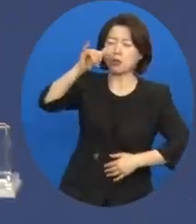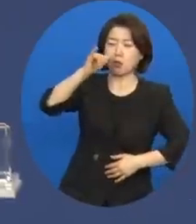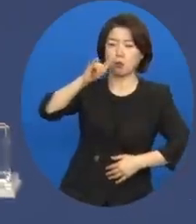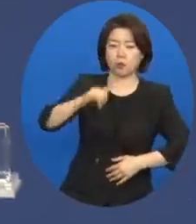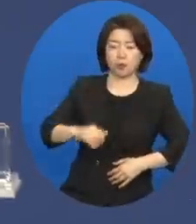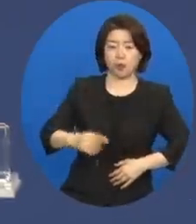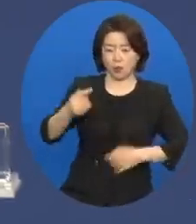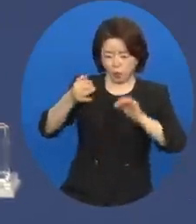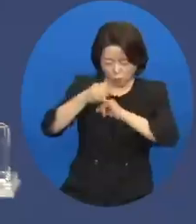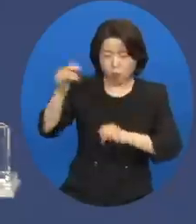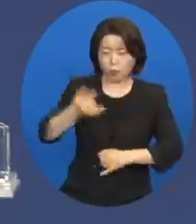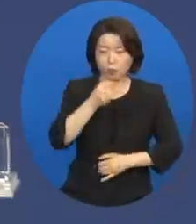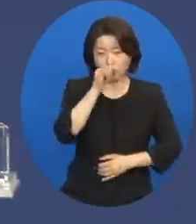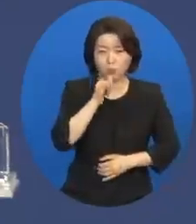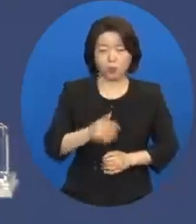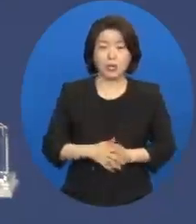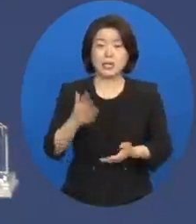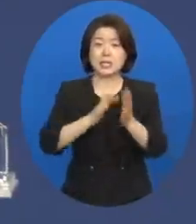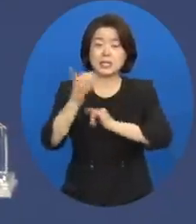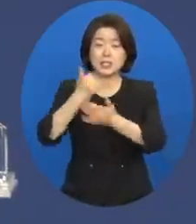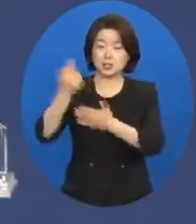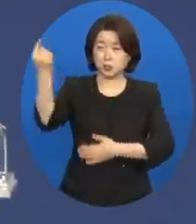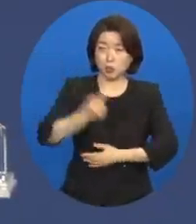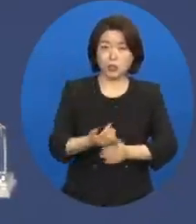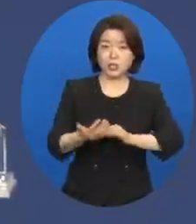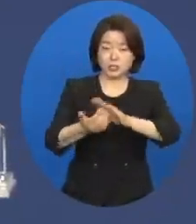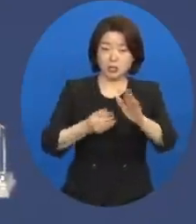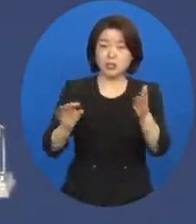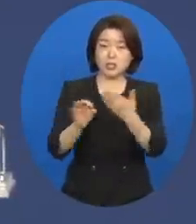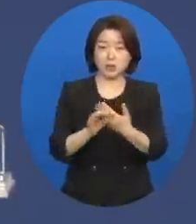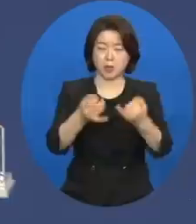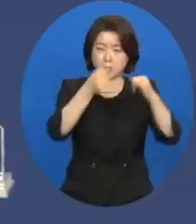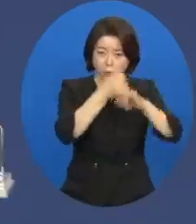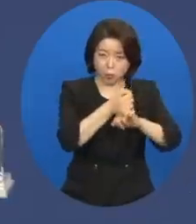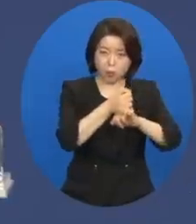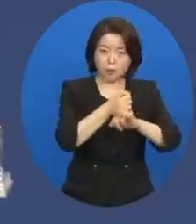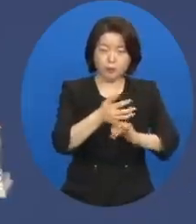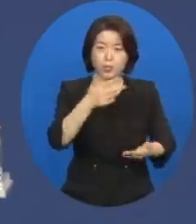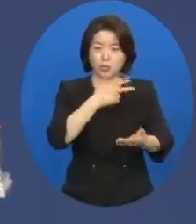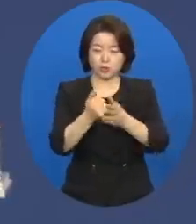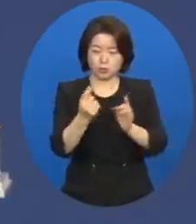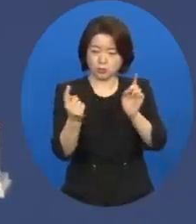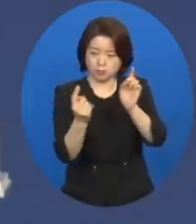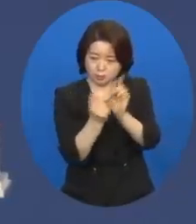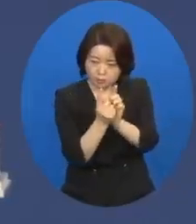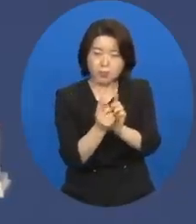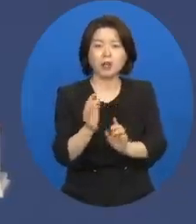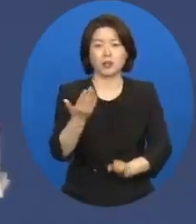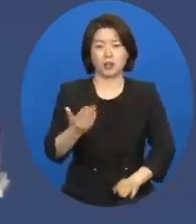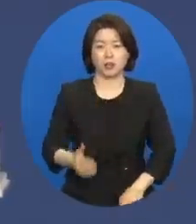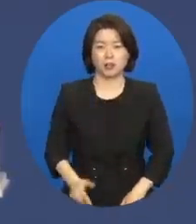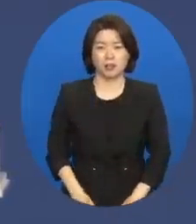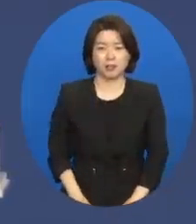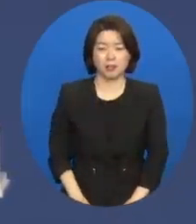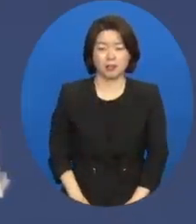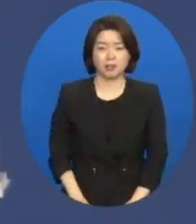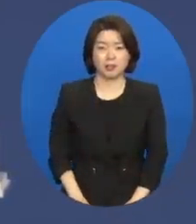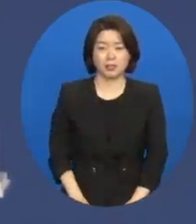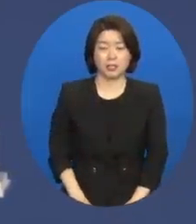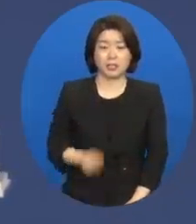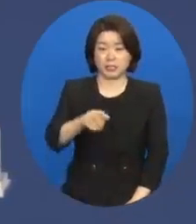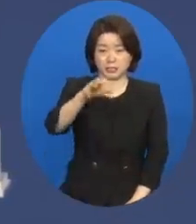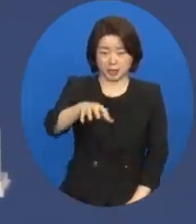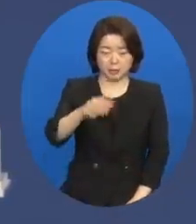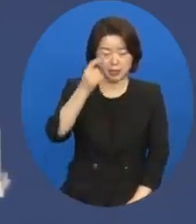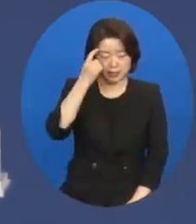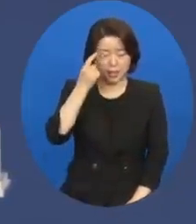것입니다. 예수님 오시기 전이라면 우리 모두는 다 반드시 이 죽음을 직면해야 합니다. 그러면 그 앞에서 한번